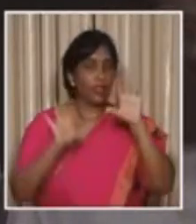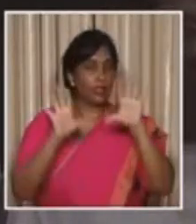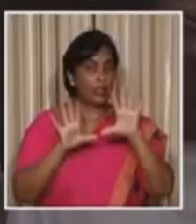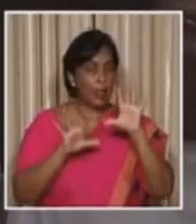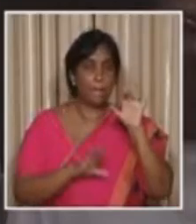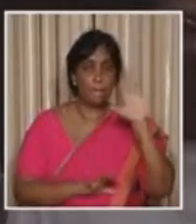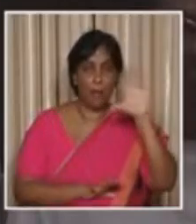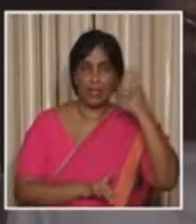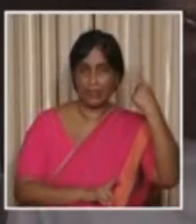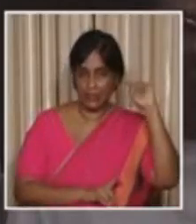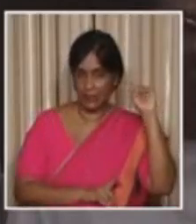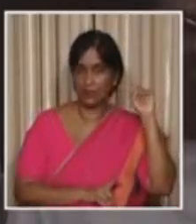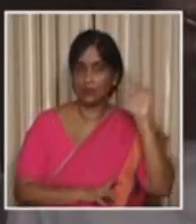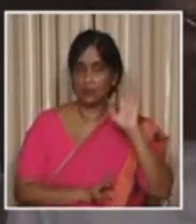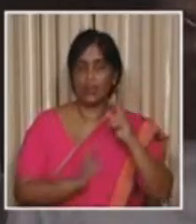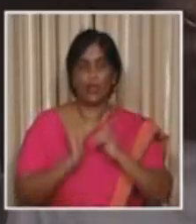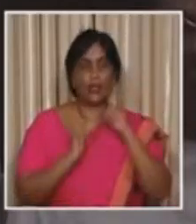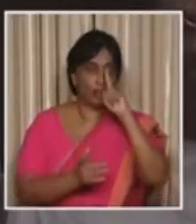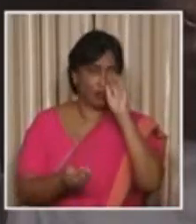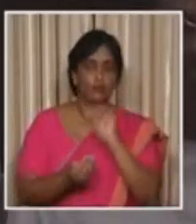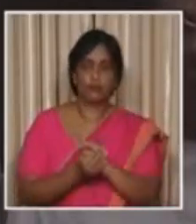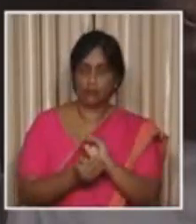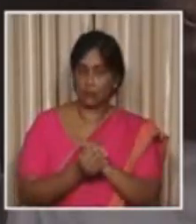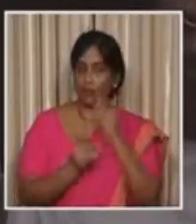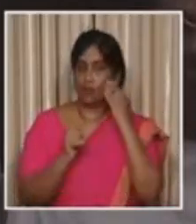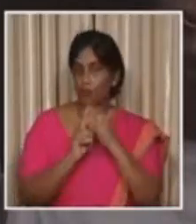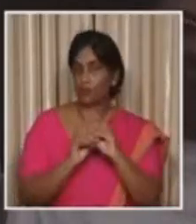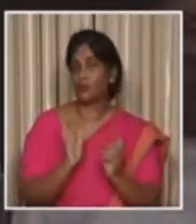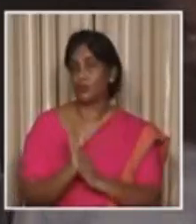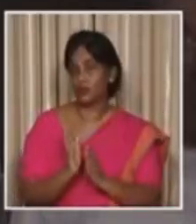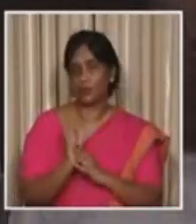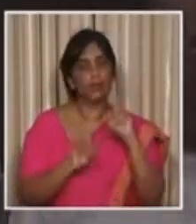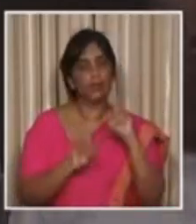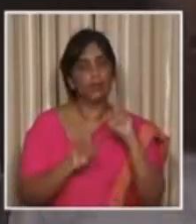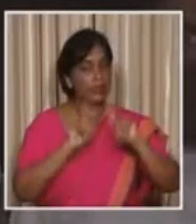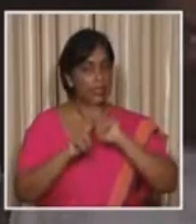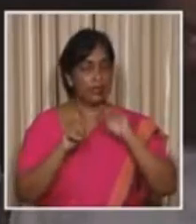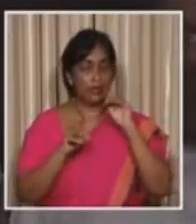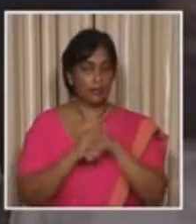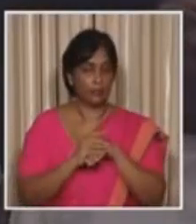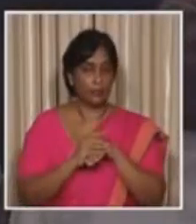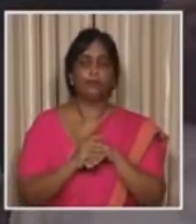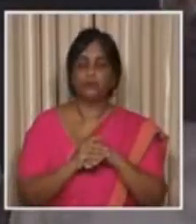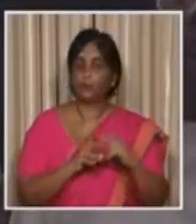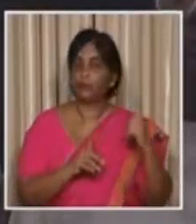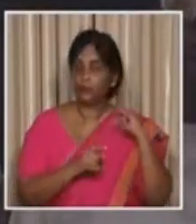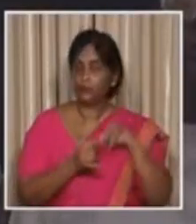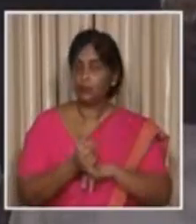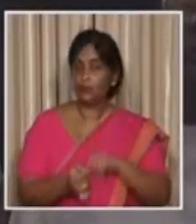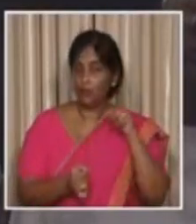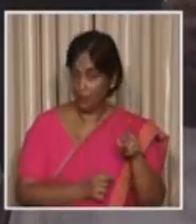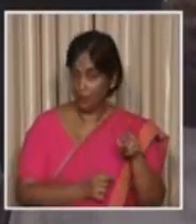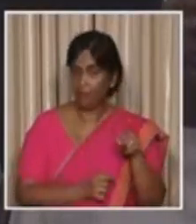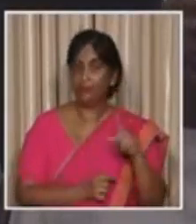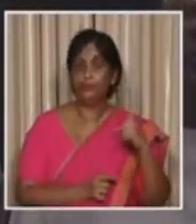20/23/10/5 කියන්නේ ඊයේ පැවති ජාතික ආරක්ෂාව පිළිබඳ ආංශික අධීක්ෂණ කාරක සභා රැස්වීමේදී ආරක්ෂක